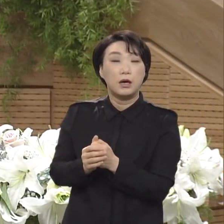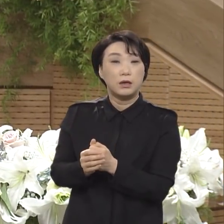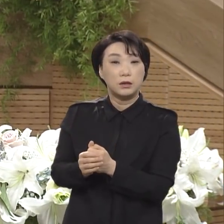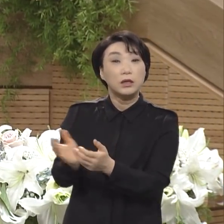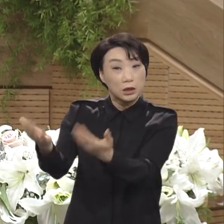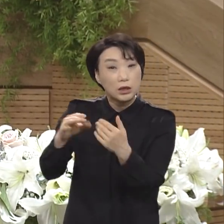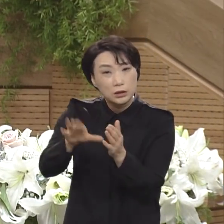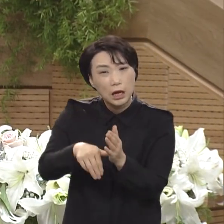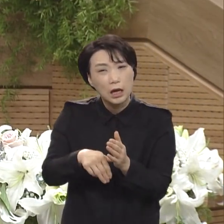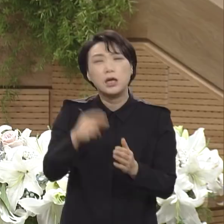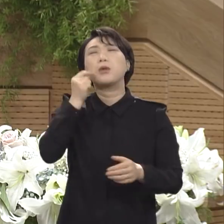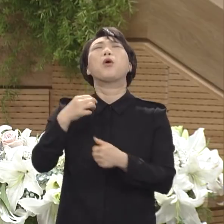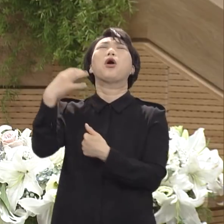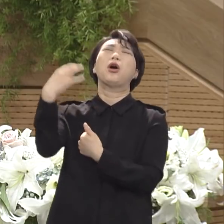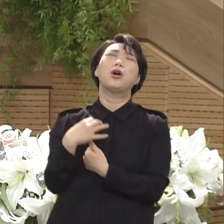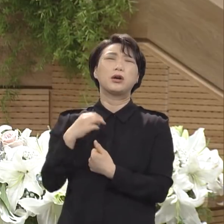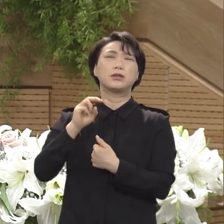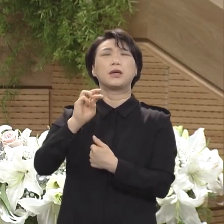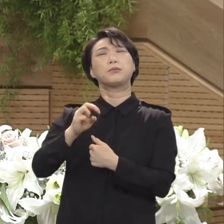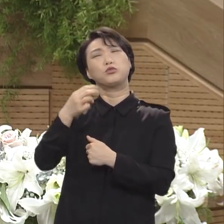않았을 것입니다.